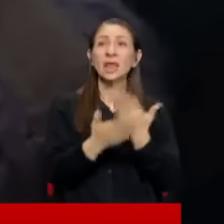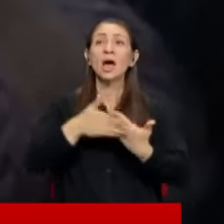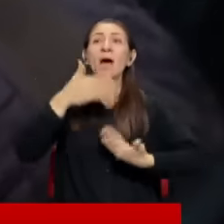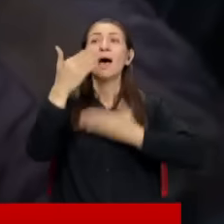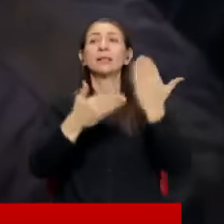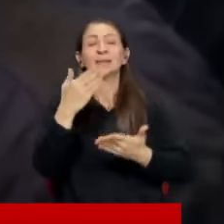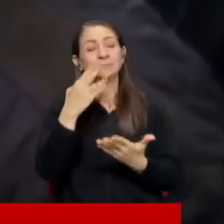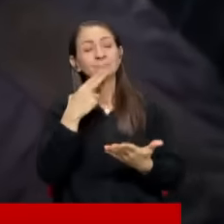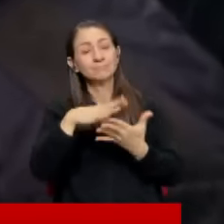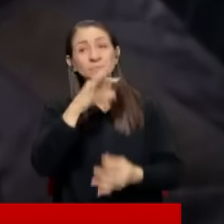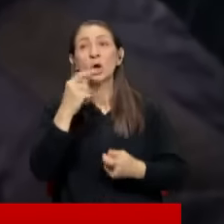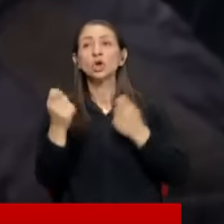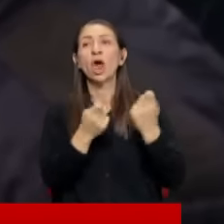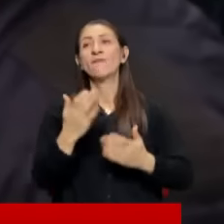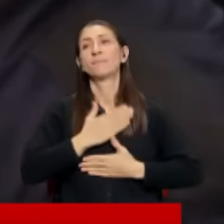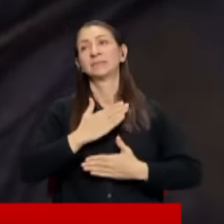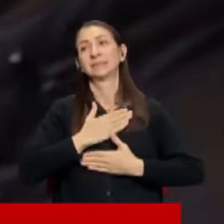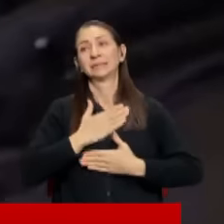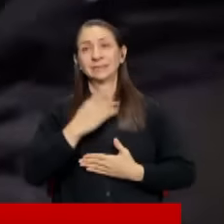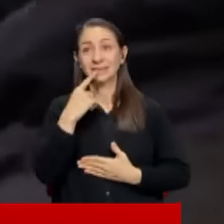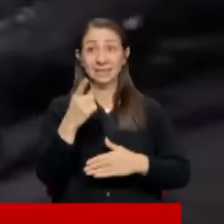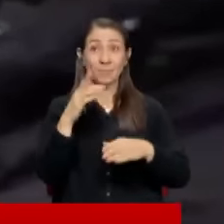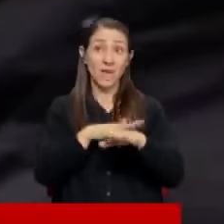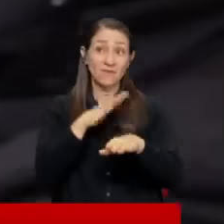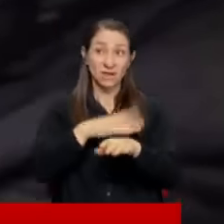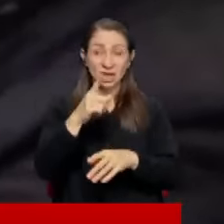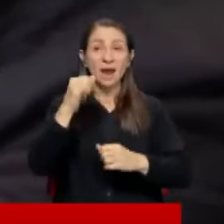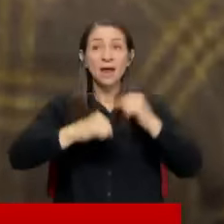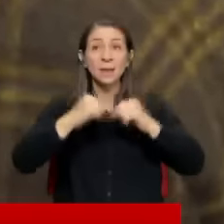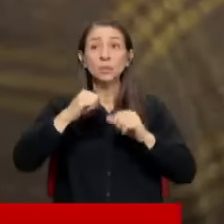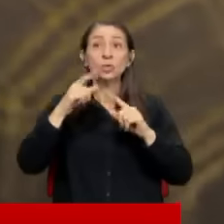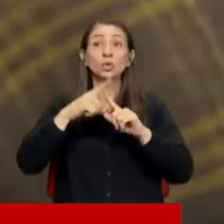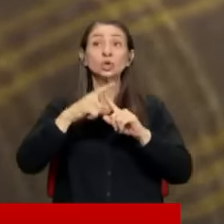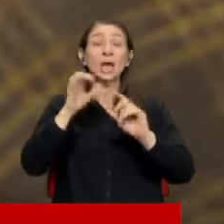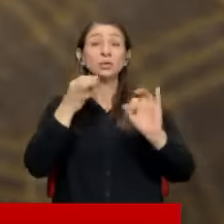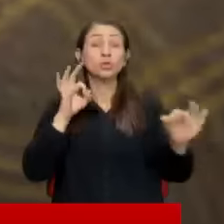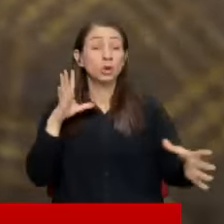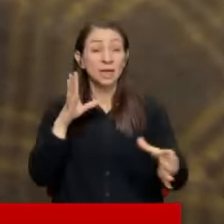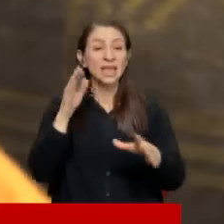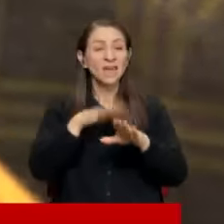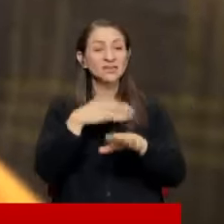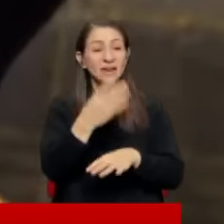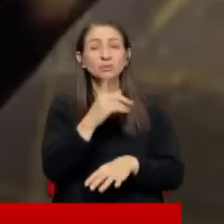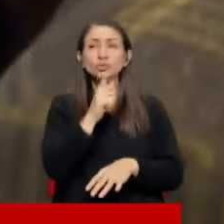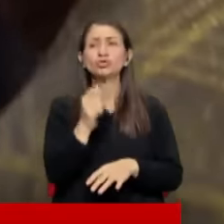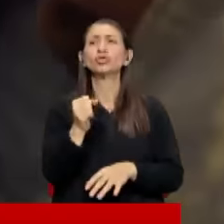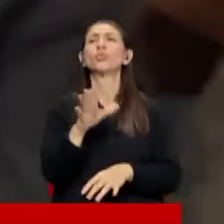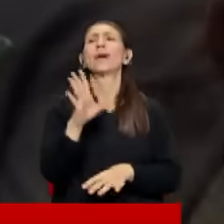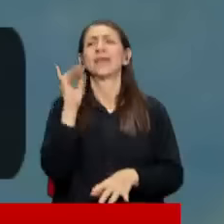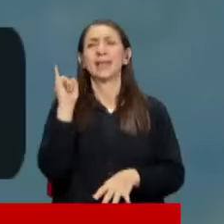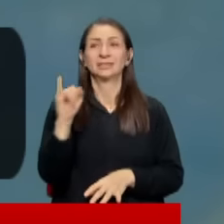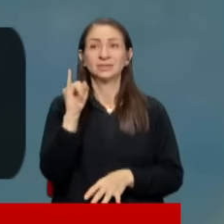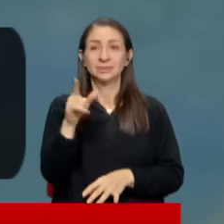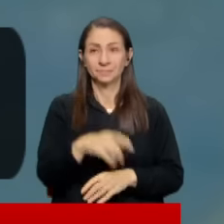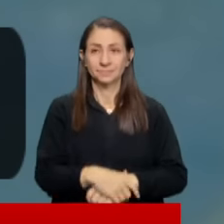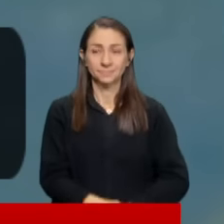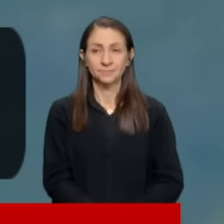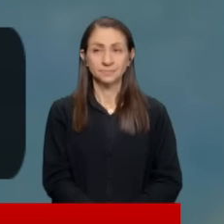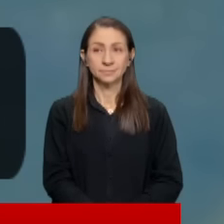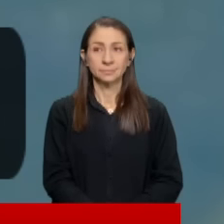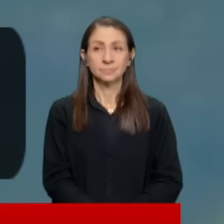anlatan bir vatandaşa görevimiz diye yanıt verdi Mansur Yavaş. Rakibi Turgut Altınok'sa Yavaş'ı verdiği sözleri tutmamakla eleştirdi. Büyükşehir